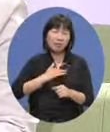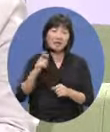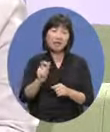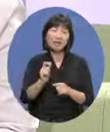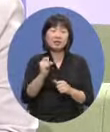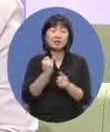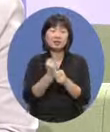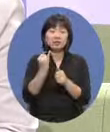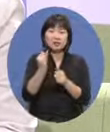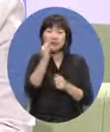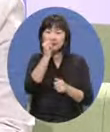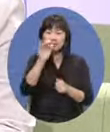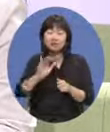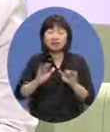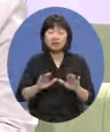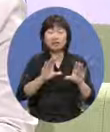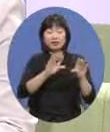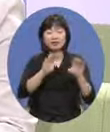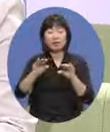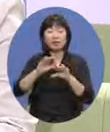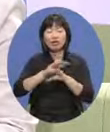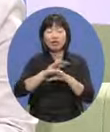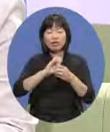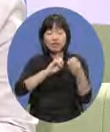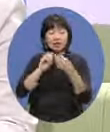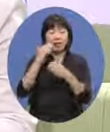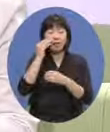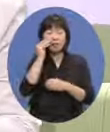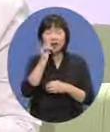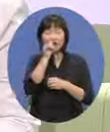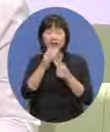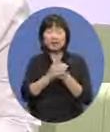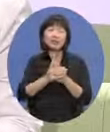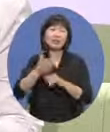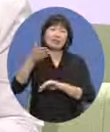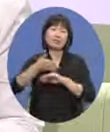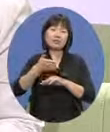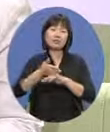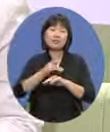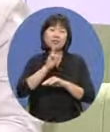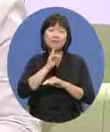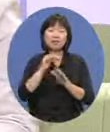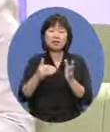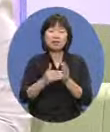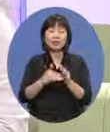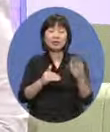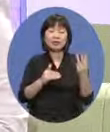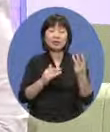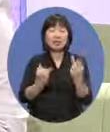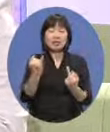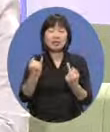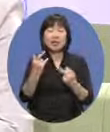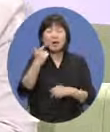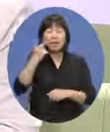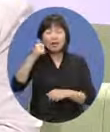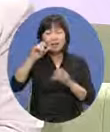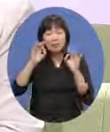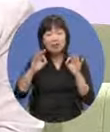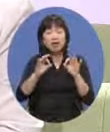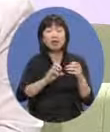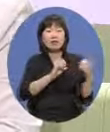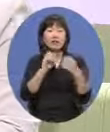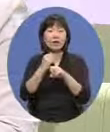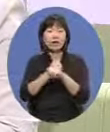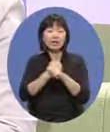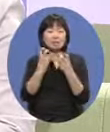지금 대화가 굉장히 부드럽게 잘 돼서 너무 감사하다고 예 네. 그렇게 이야기하고 또 3남매의 아빠도 대화하는